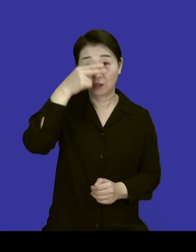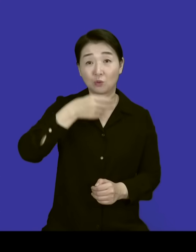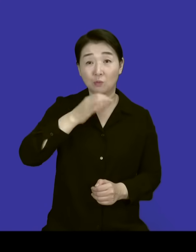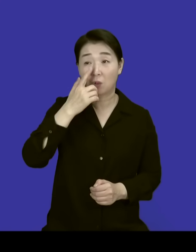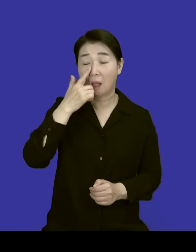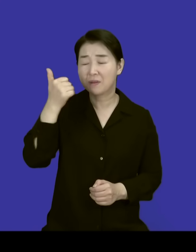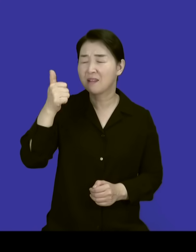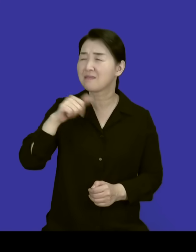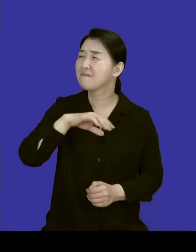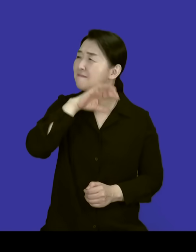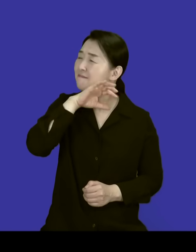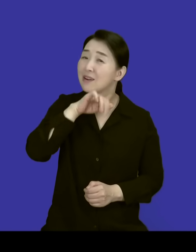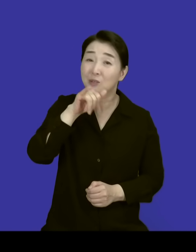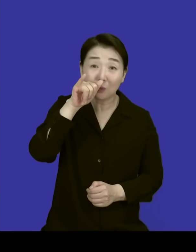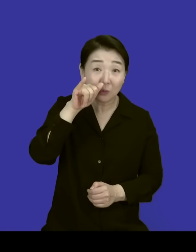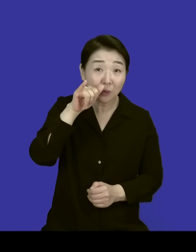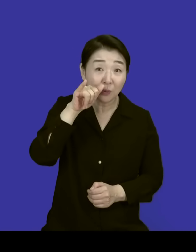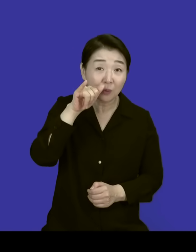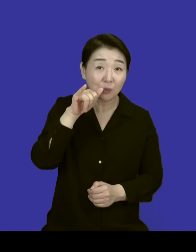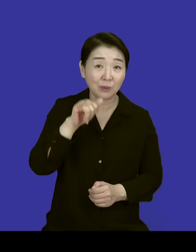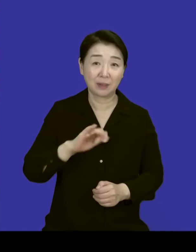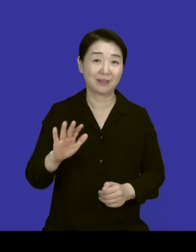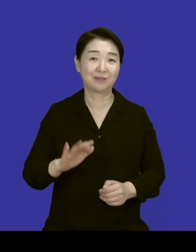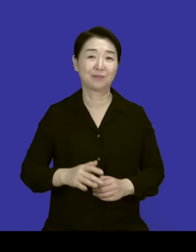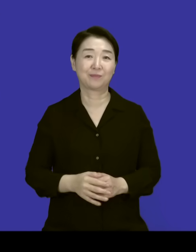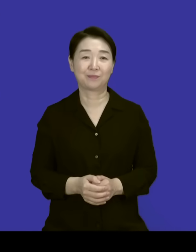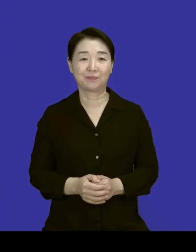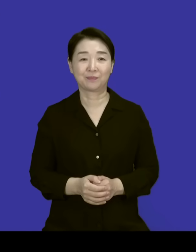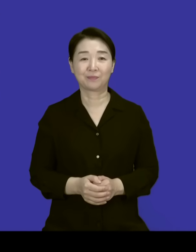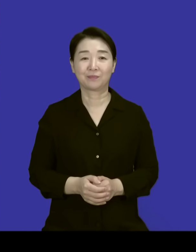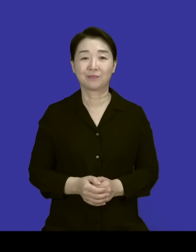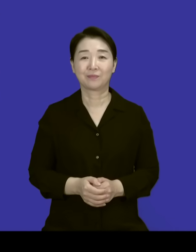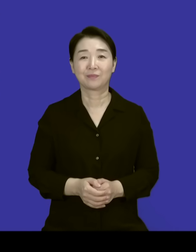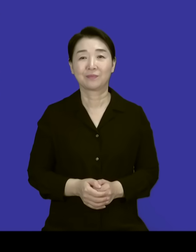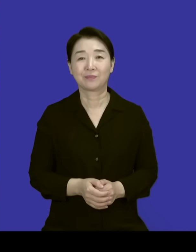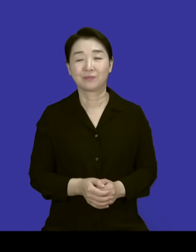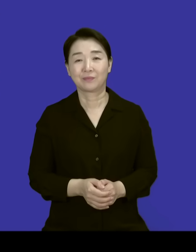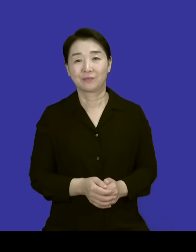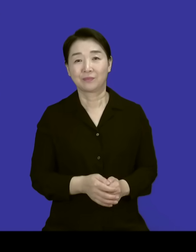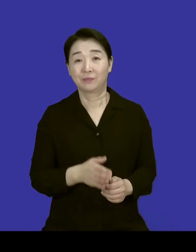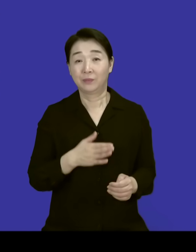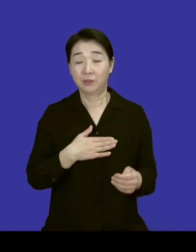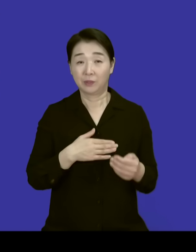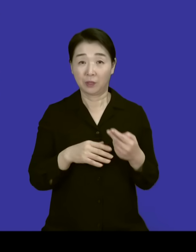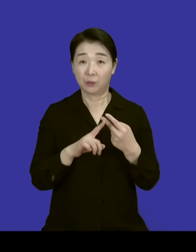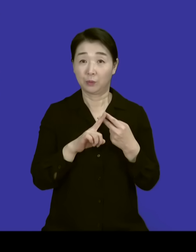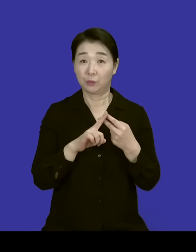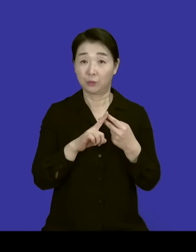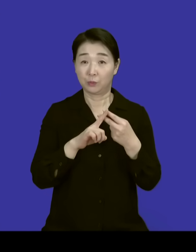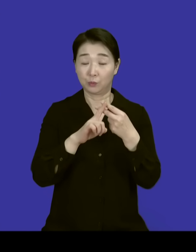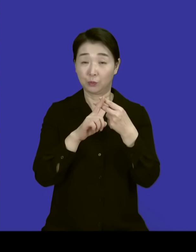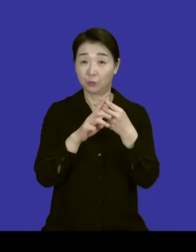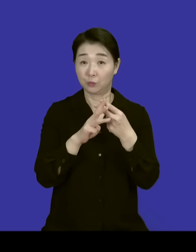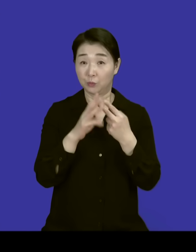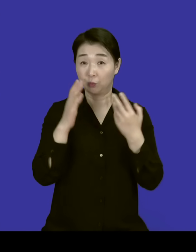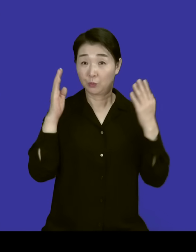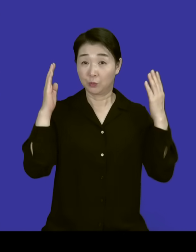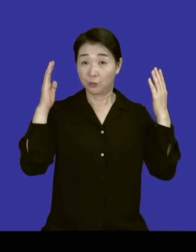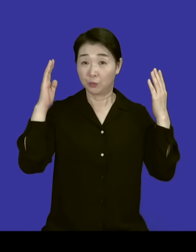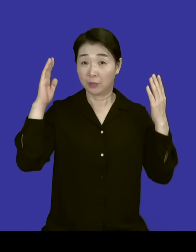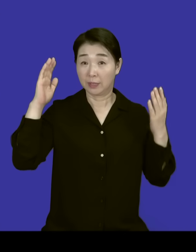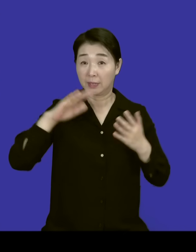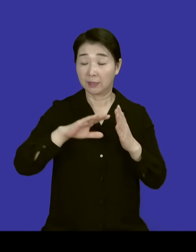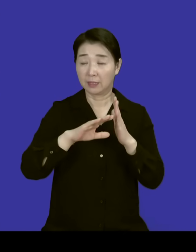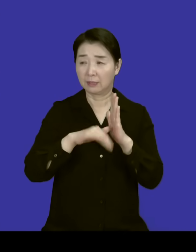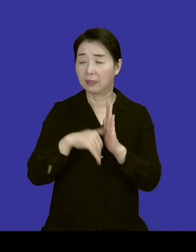부리고 그랬어요? 아, 그래도? 그게 아니고 예. 제가 중학교를 이제 그러다가 그런 갈등이